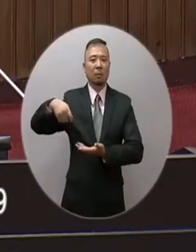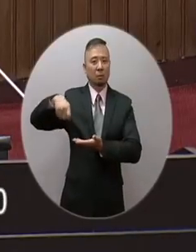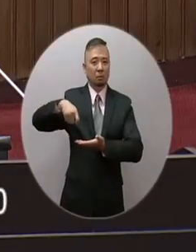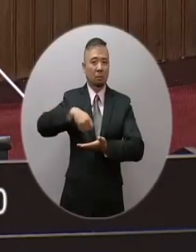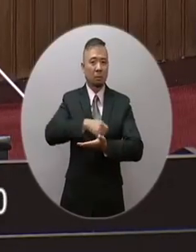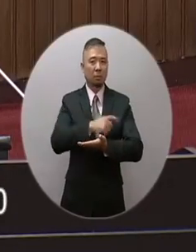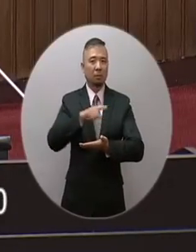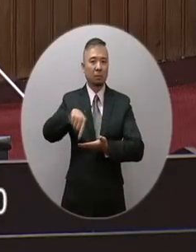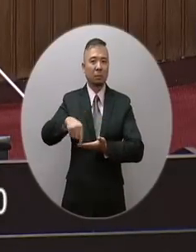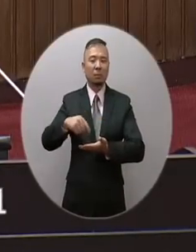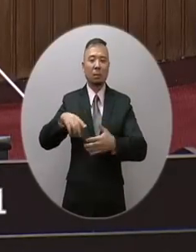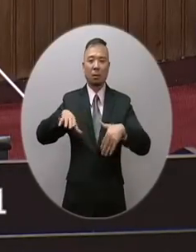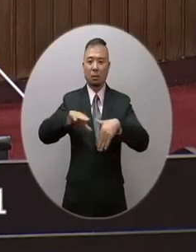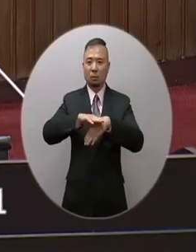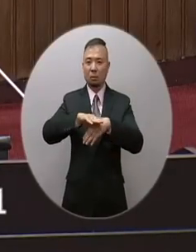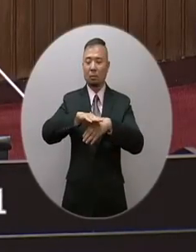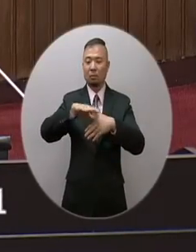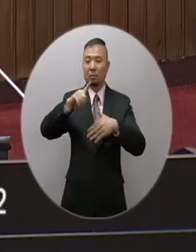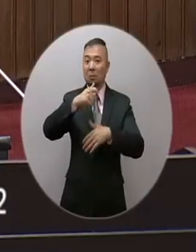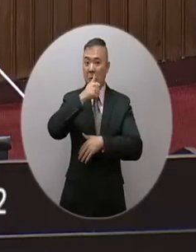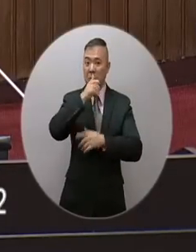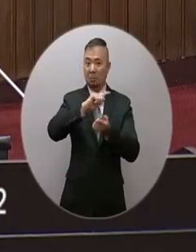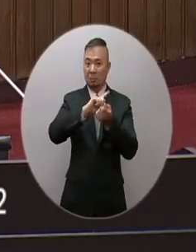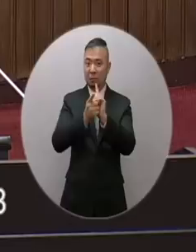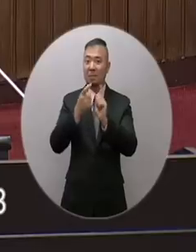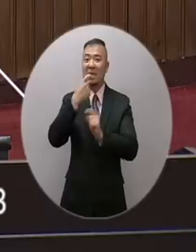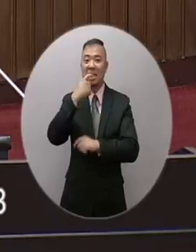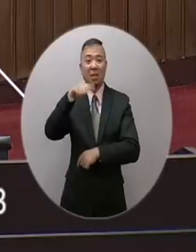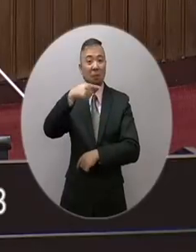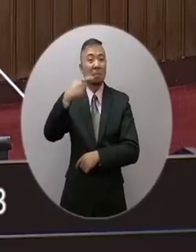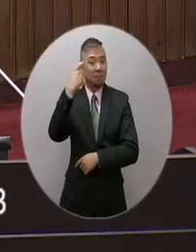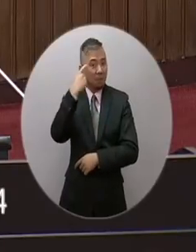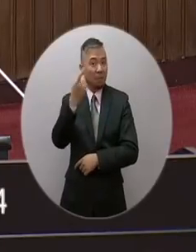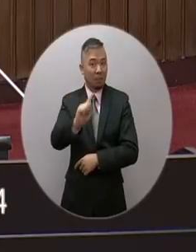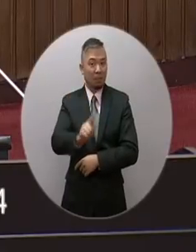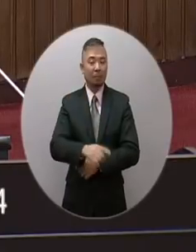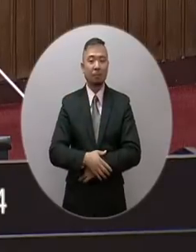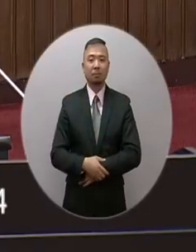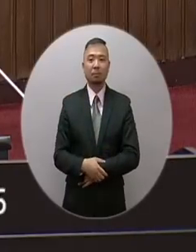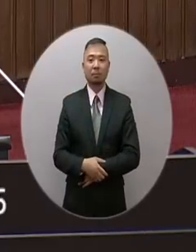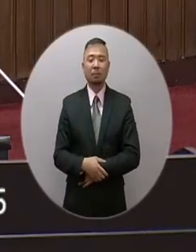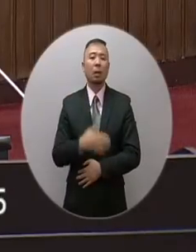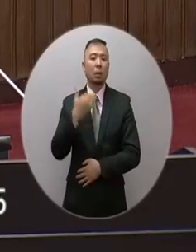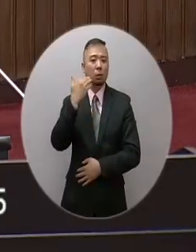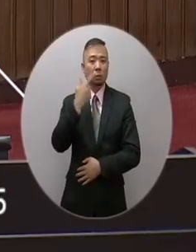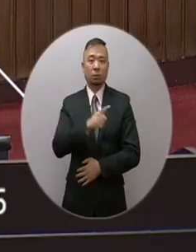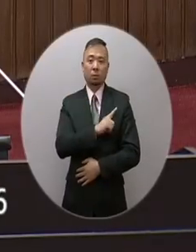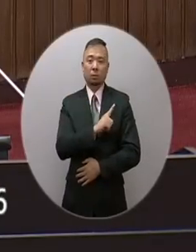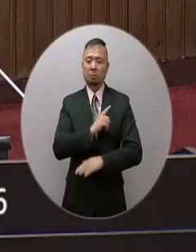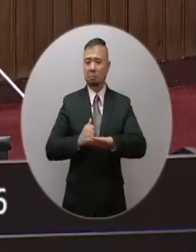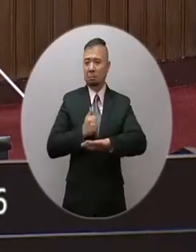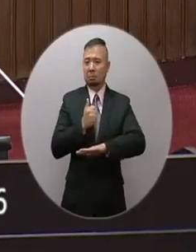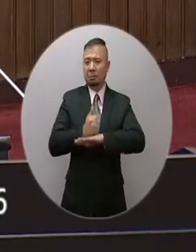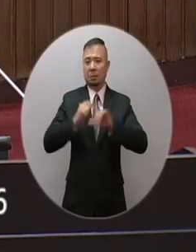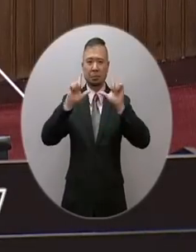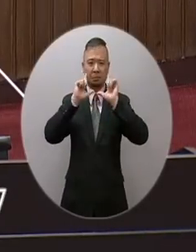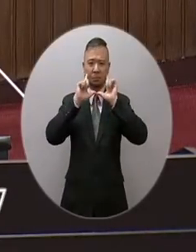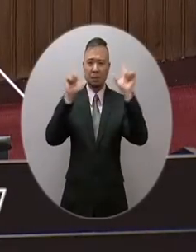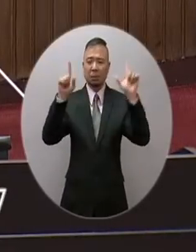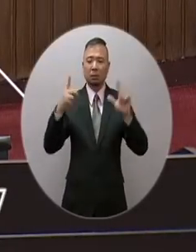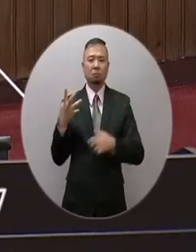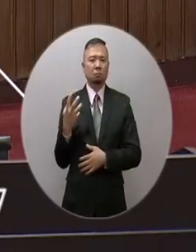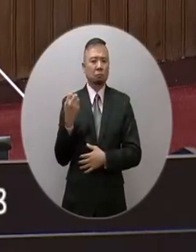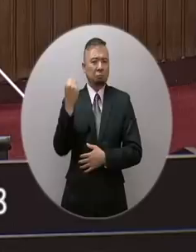天下也。翻成白话就是，即使取得再大的名位，拥有再大的权